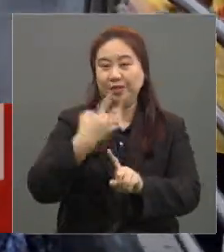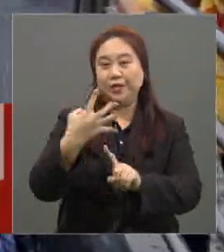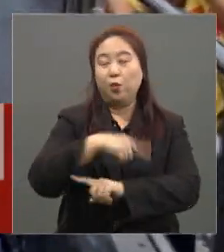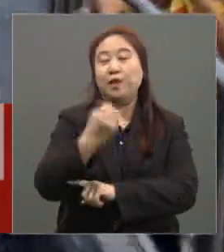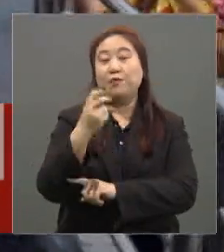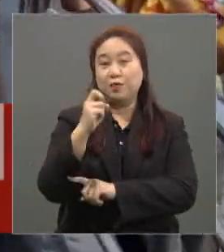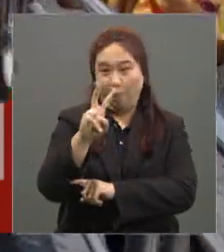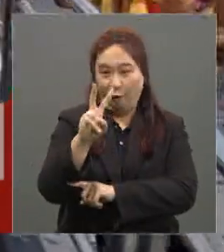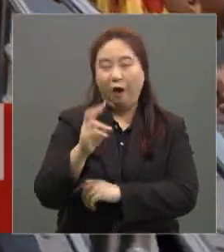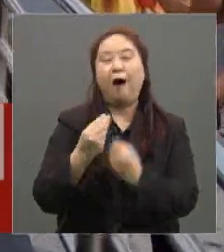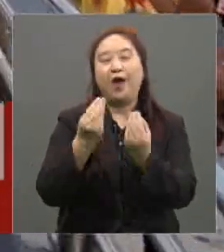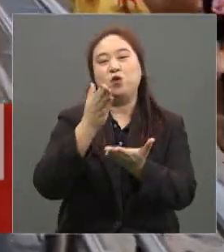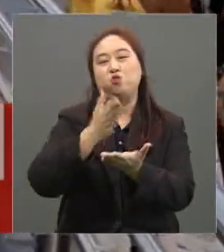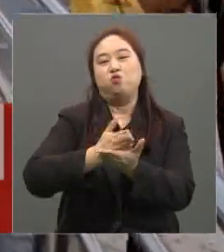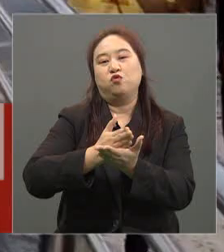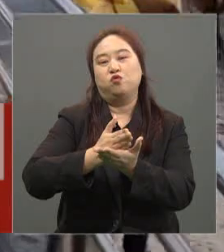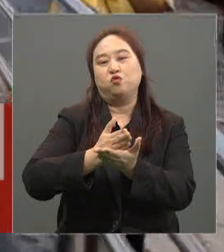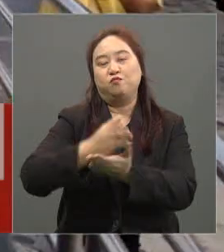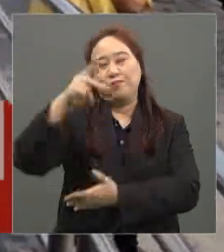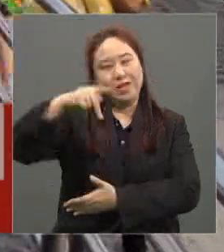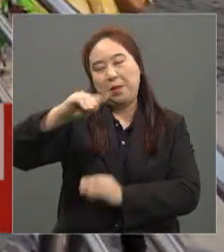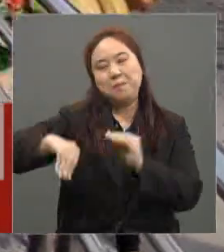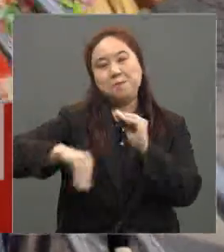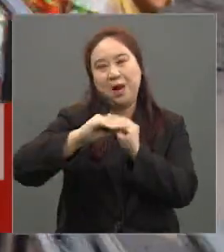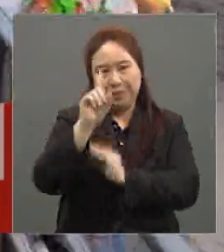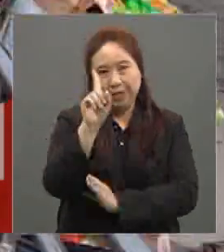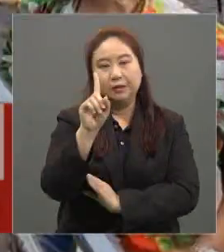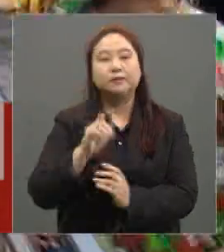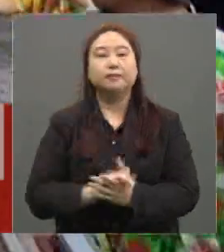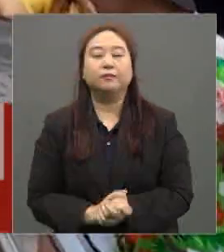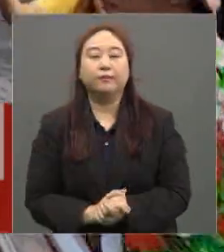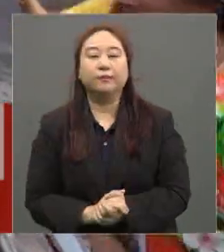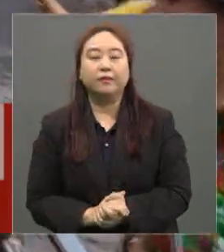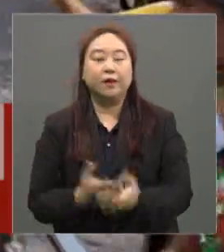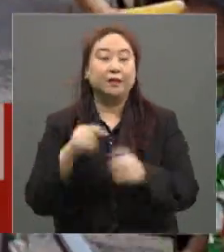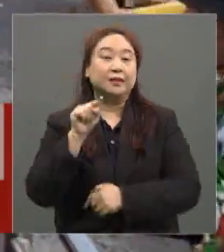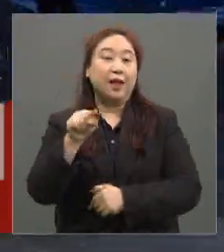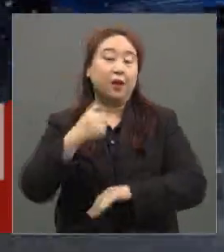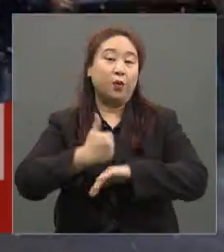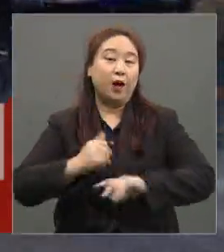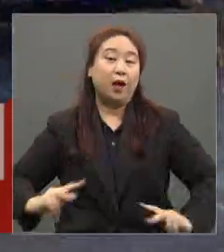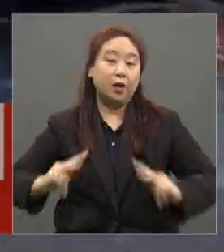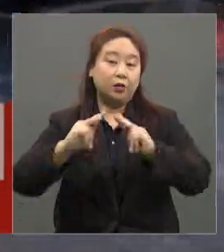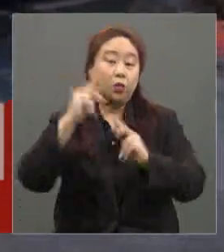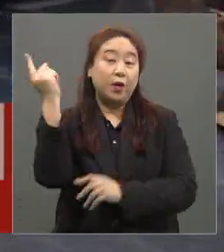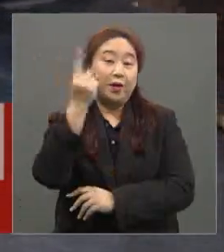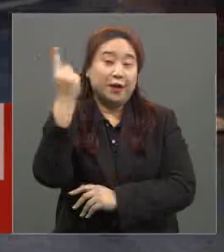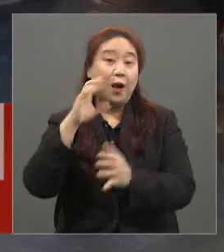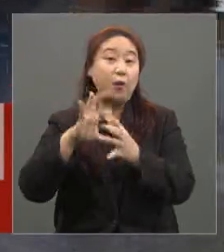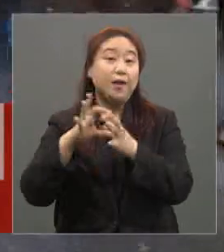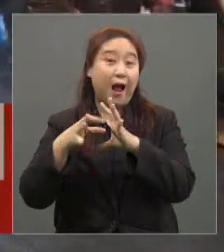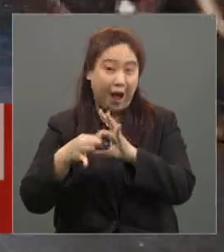วันหยุดราชการกรณีพิเศษเพิ่มมาอีก 1วันค่ะนอกจากนี้ยังสั่งการให้รัฐมนตรีว่าการกระทรวงการท่องเที่ยวและกีฬาไปทำการ